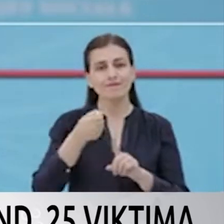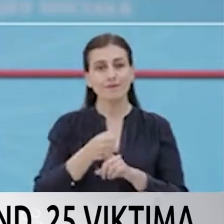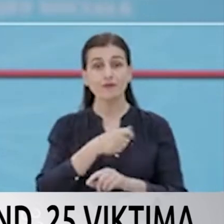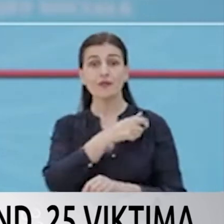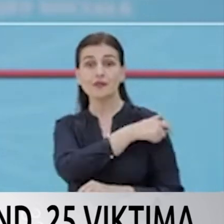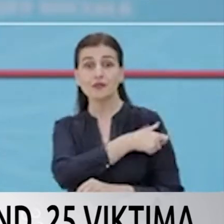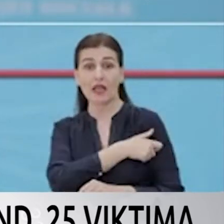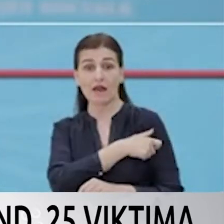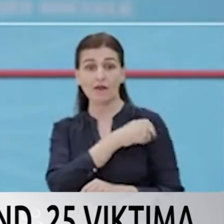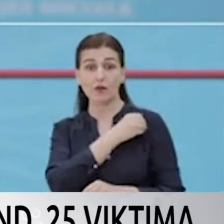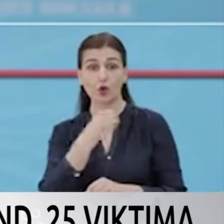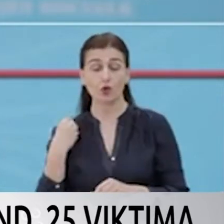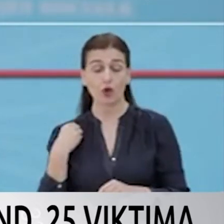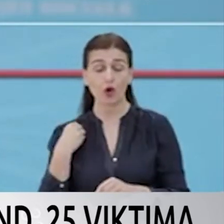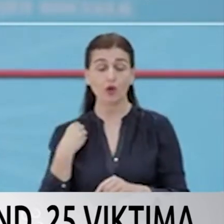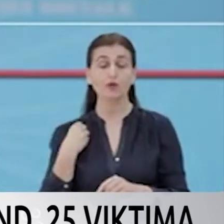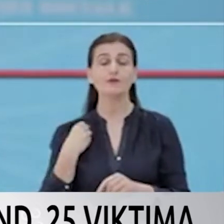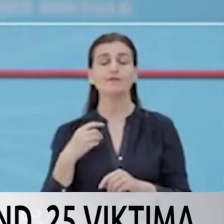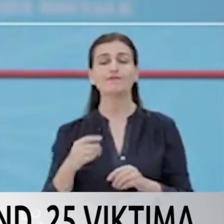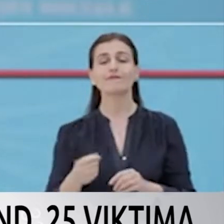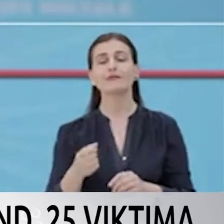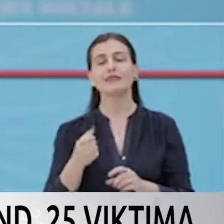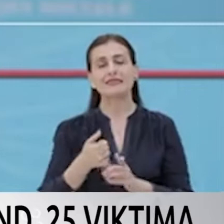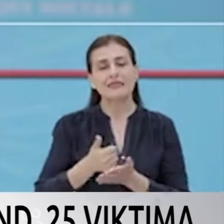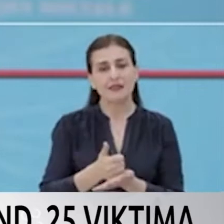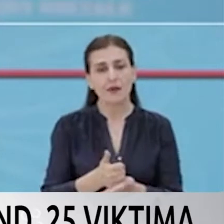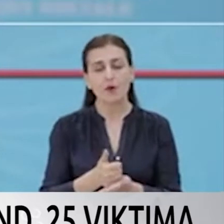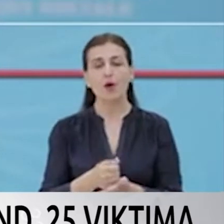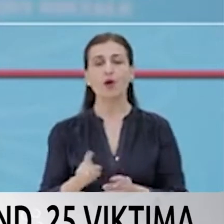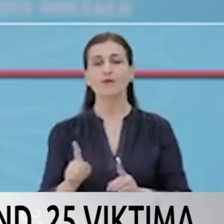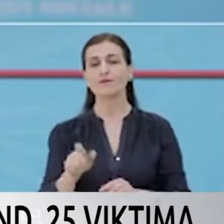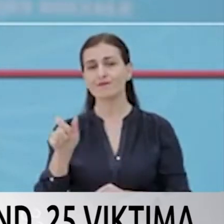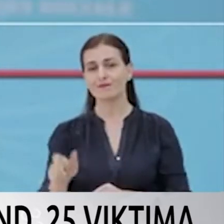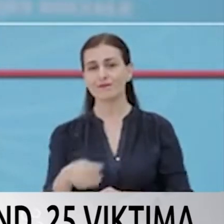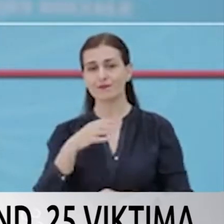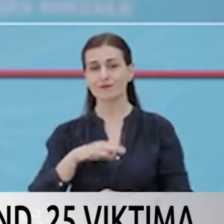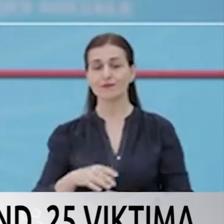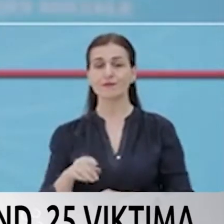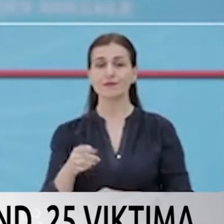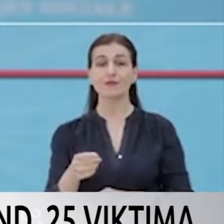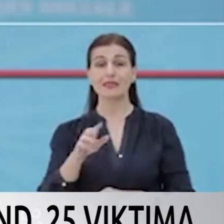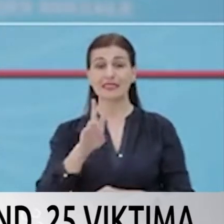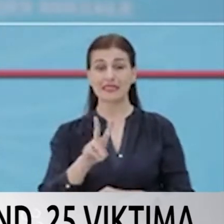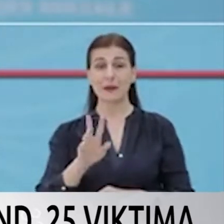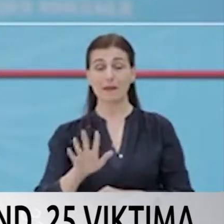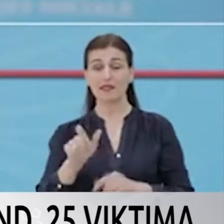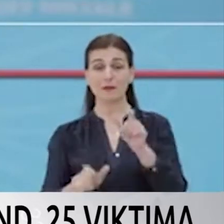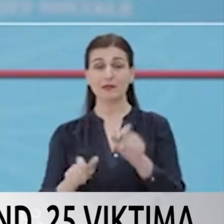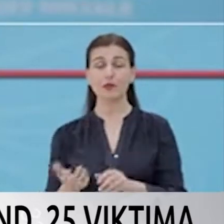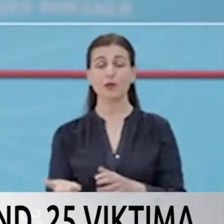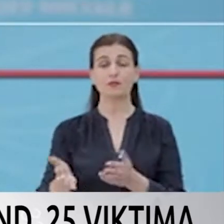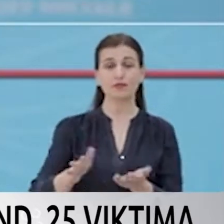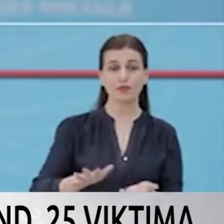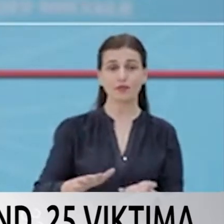Pavarësisht përpjekjeve të jashtëzakonshme të stafit mjekësor të këtyre spitaleve, 25 persona në total